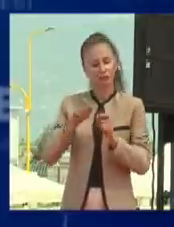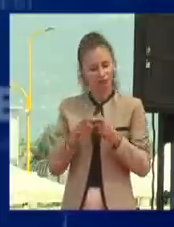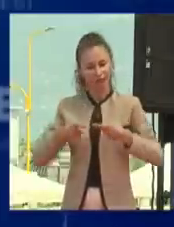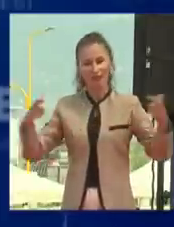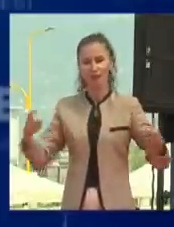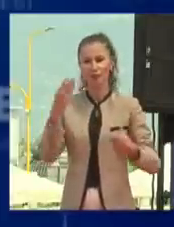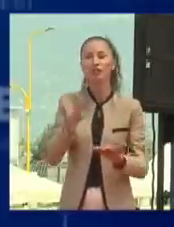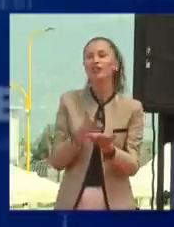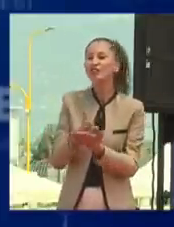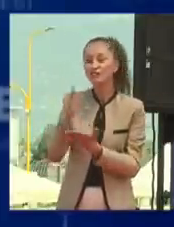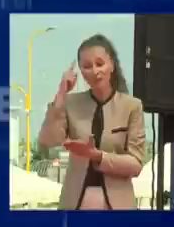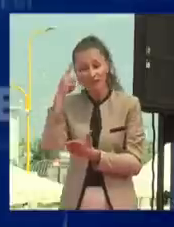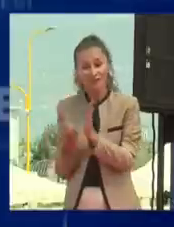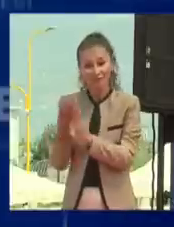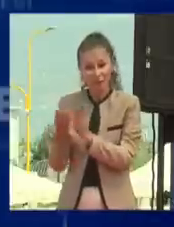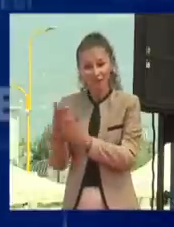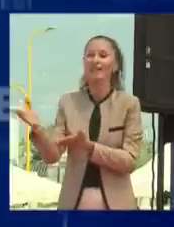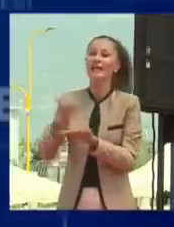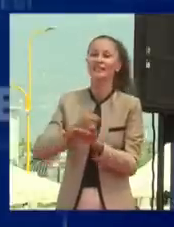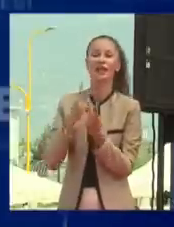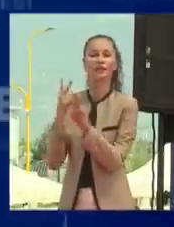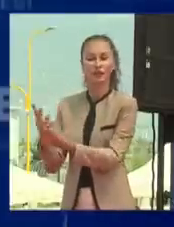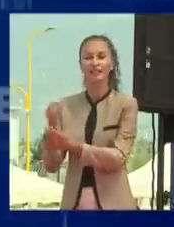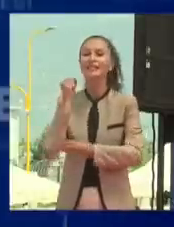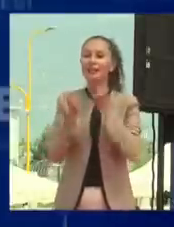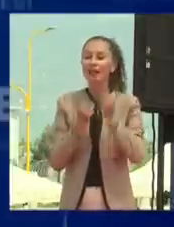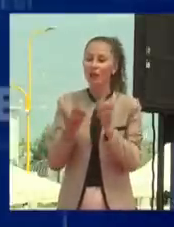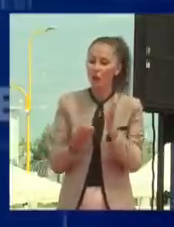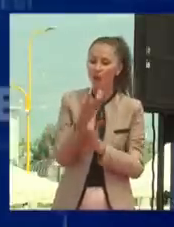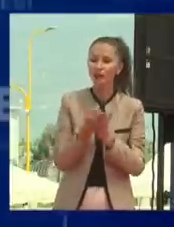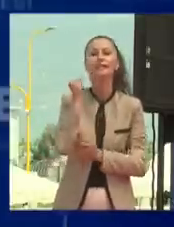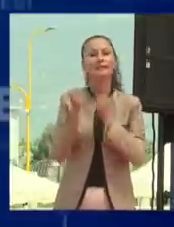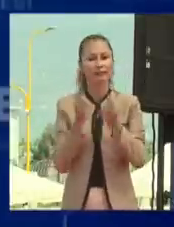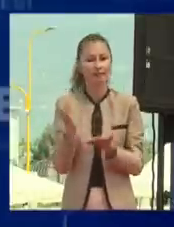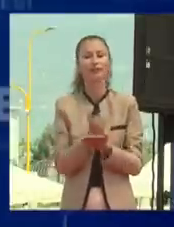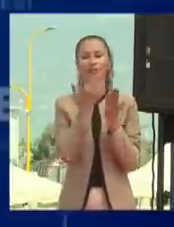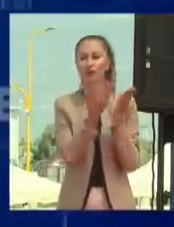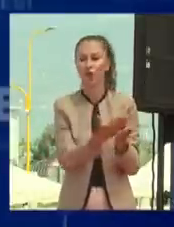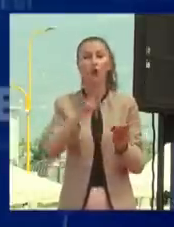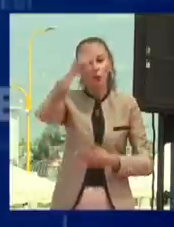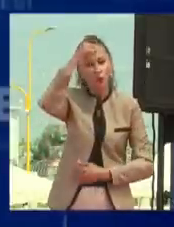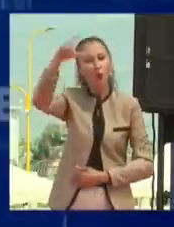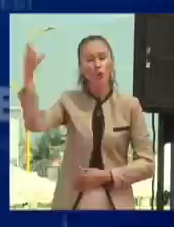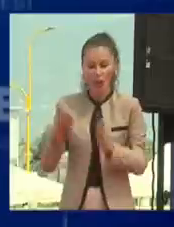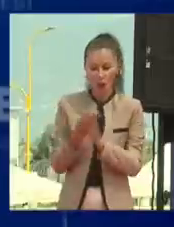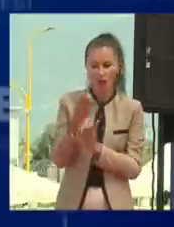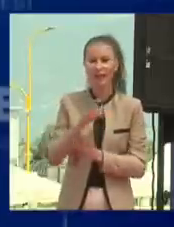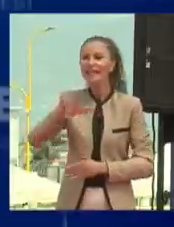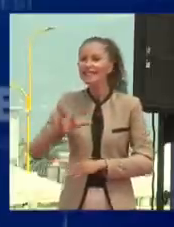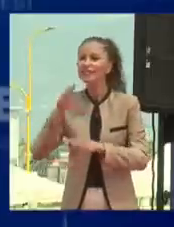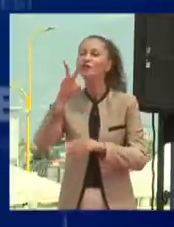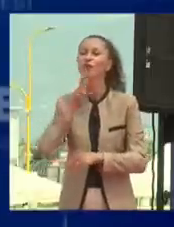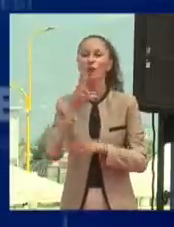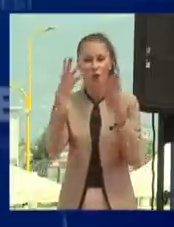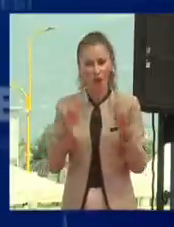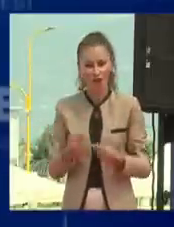genişleteceğiz. Çiftçi üretecek ve çiftçi kazanacak. Sanayici üretecek ve sanayici kazanacak. Türkiye üretecek, işsizlik son